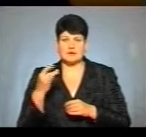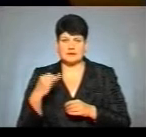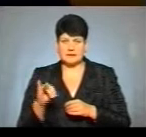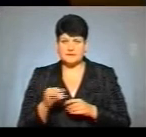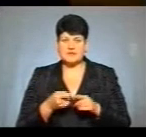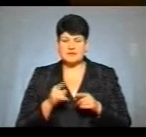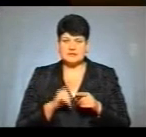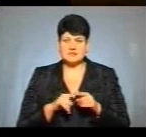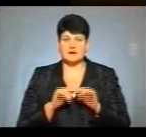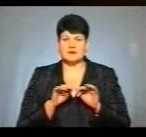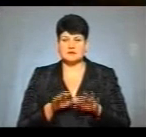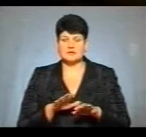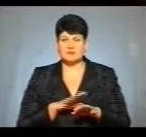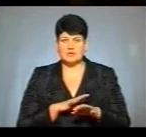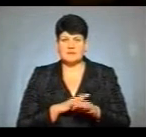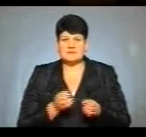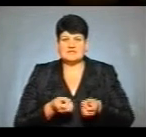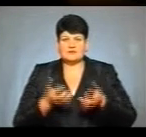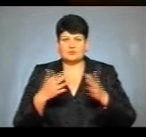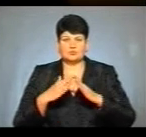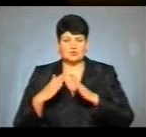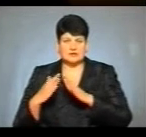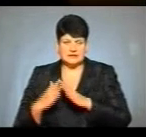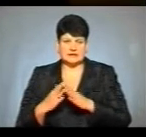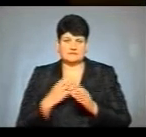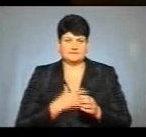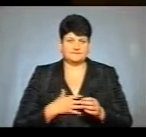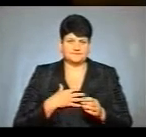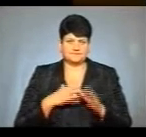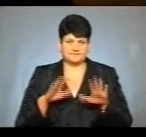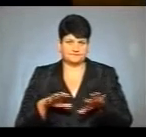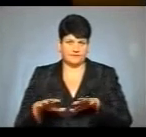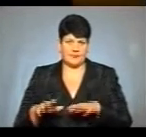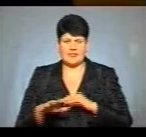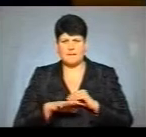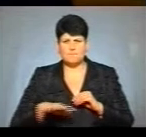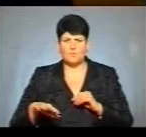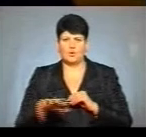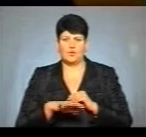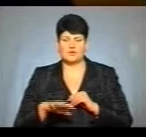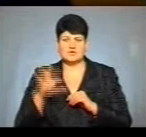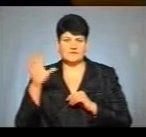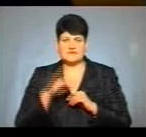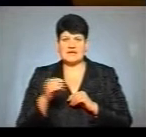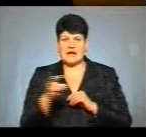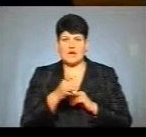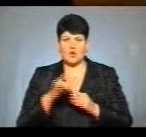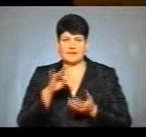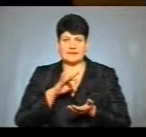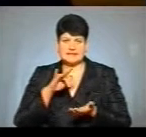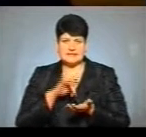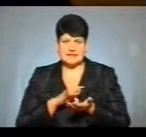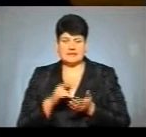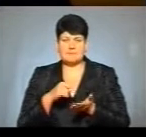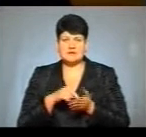днів проти насильства» підсвічується саме адмінбудівлі, визначені місця на площах всіх районних центрів